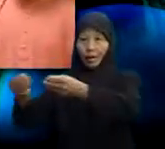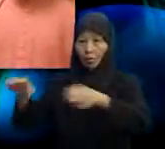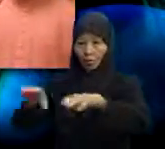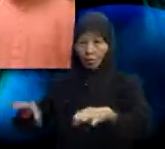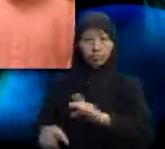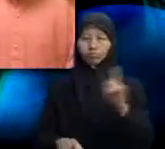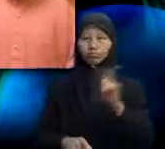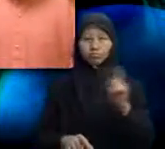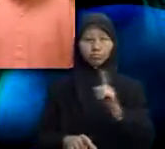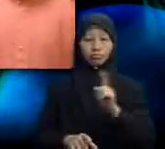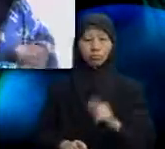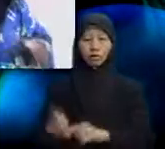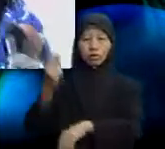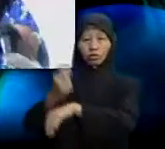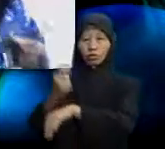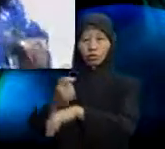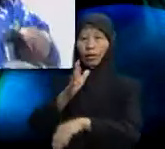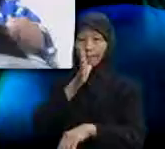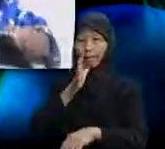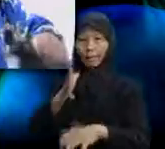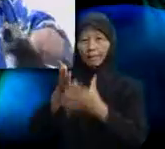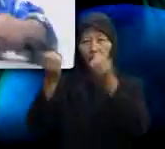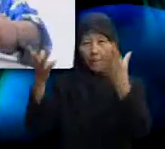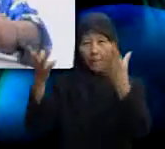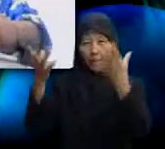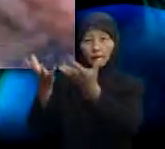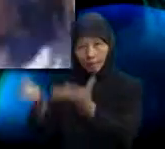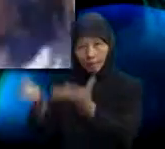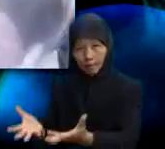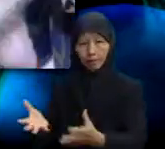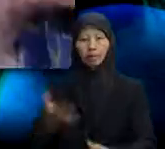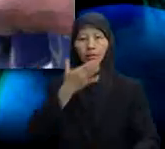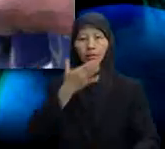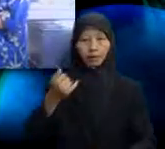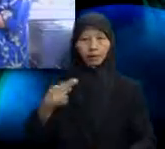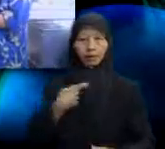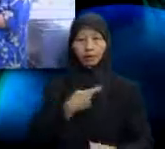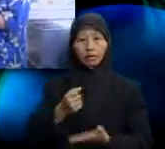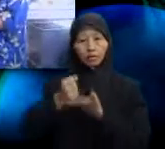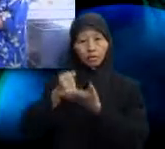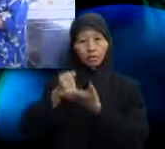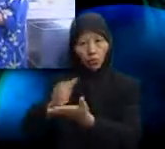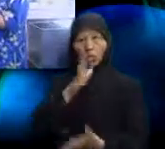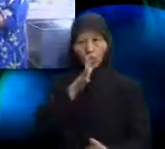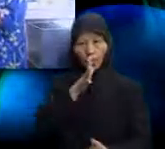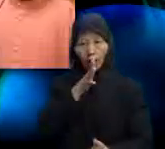mak? Tugas mak lebih banyak dan berat. Eloklah kita ringankan sedikit beban mak itu.